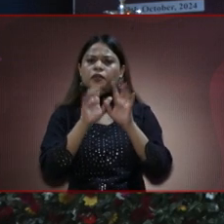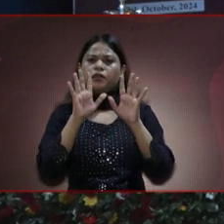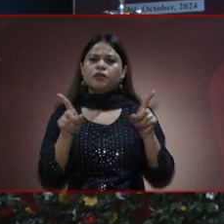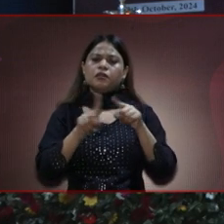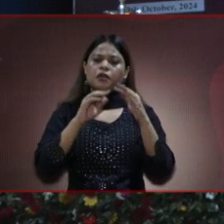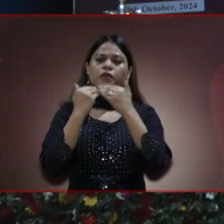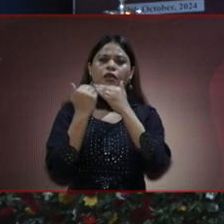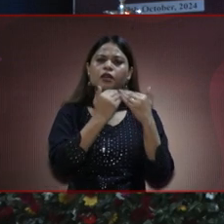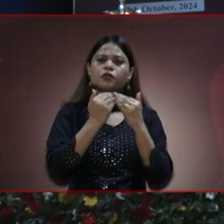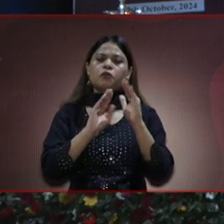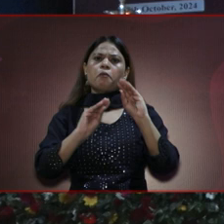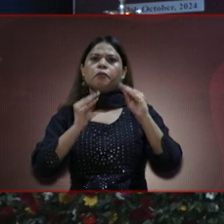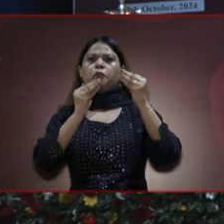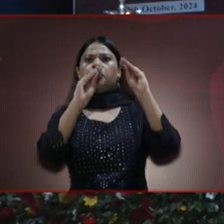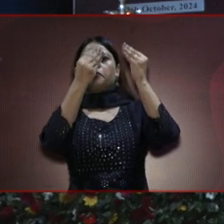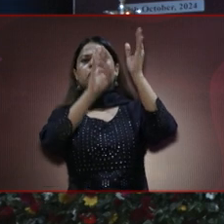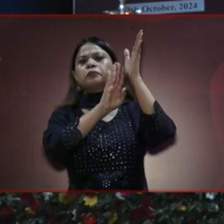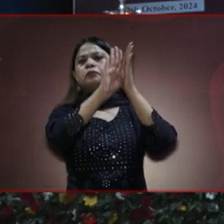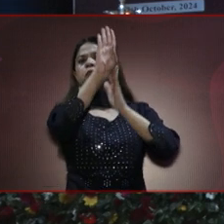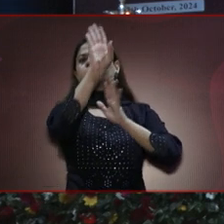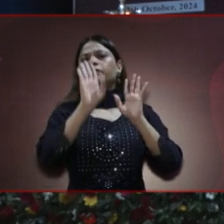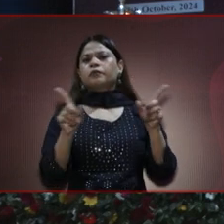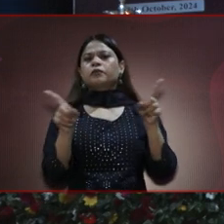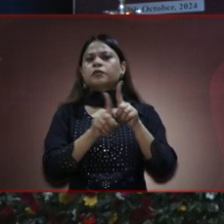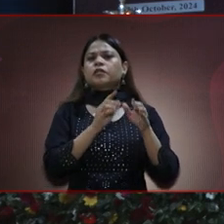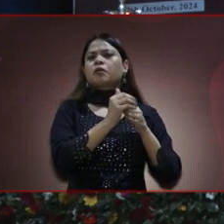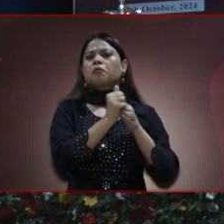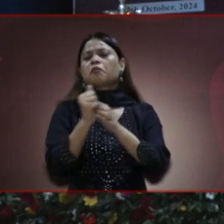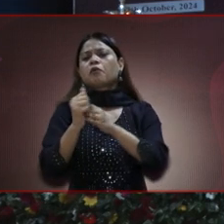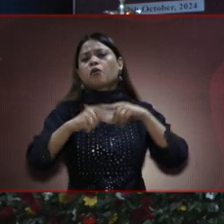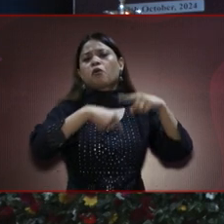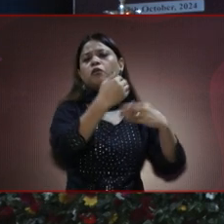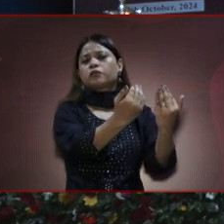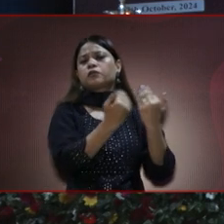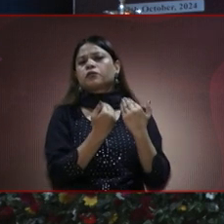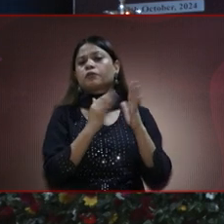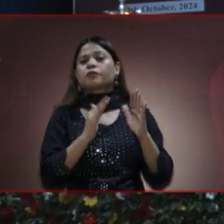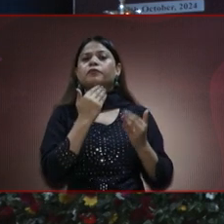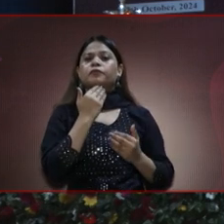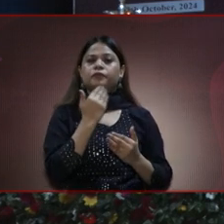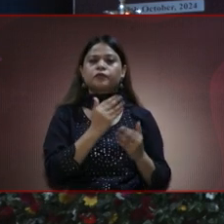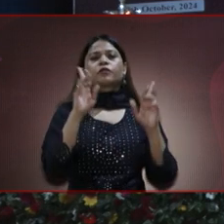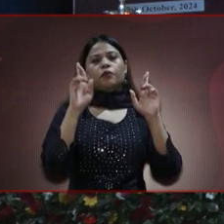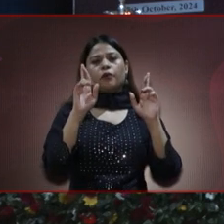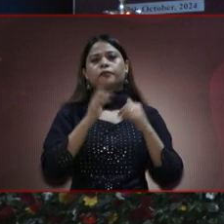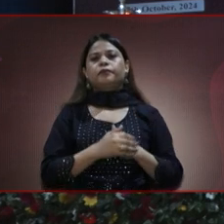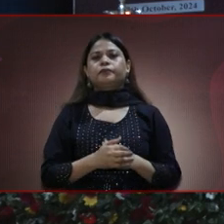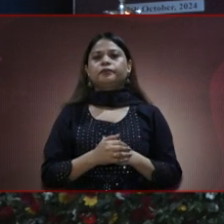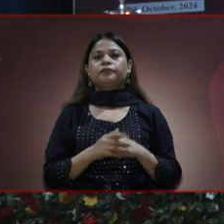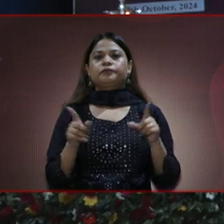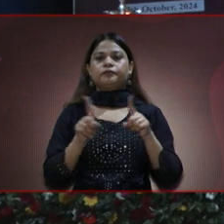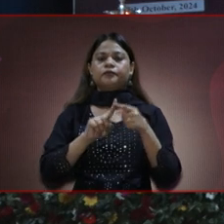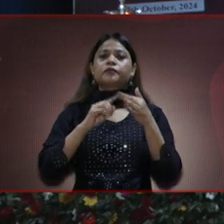बेहतर हो रही है। हम आशा करते हैं आपका मार्गदर्शन हमें सदैव मिलता रहेगा। शिक्षा का उजाला